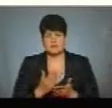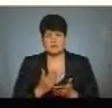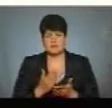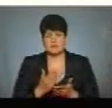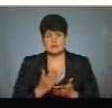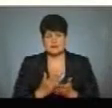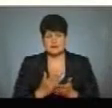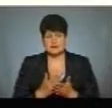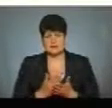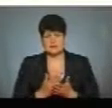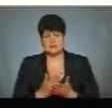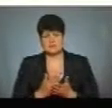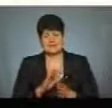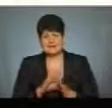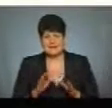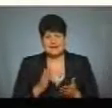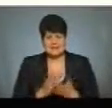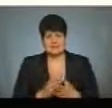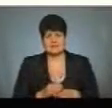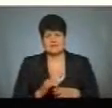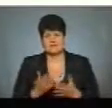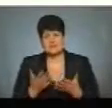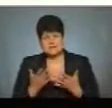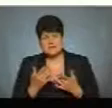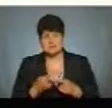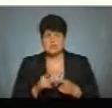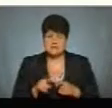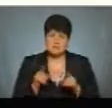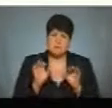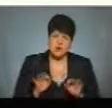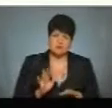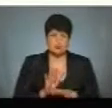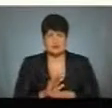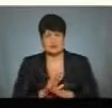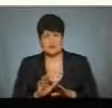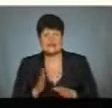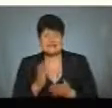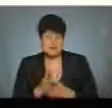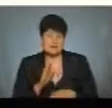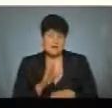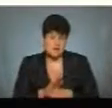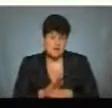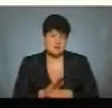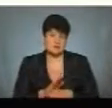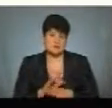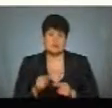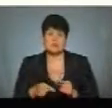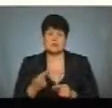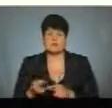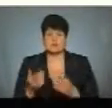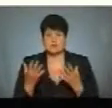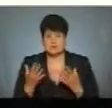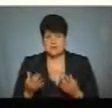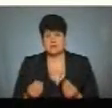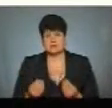встановлювати чи указ про проведення позачергових виборів як конституційним, неконституційним. Є наказ, і вони не пізніше наступного